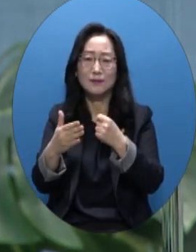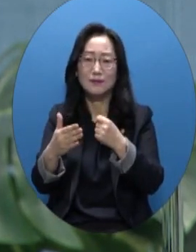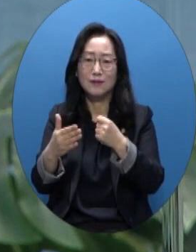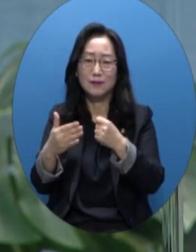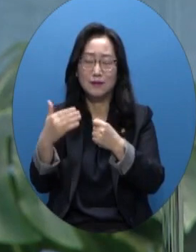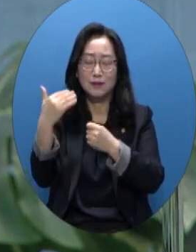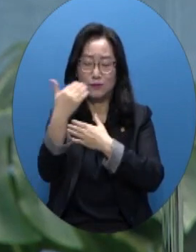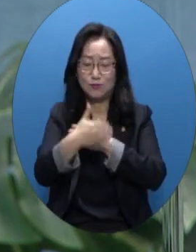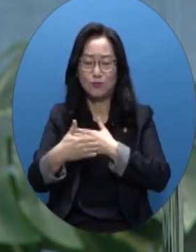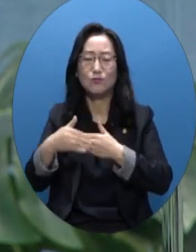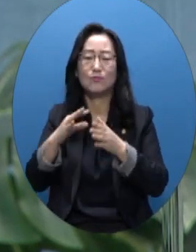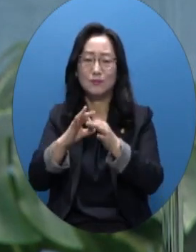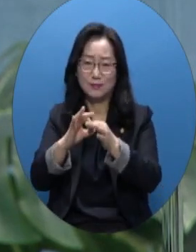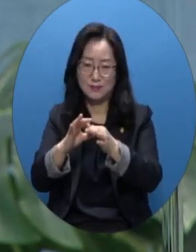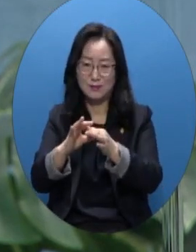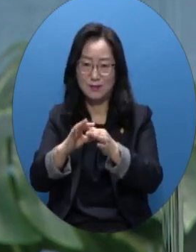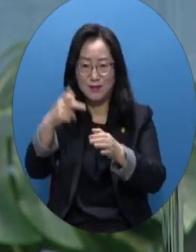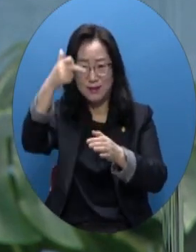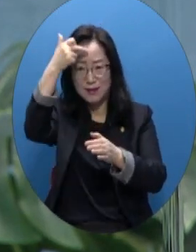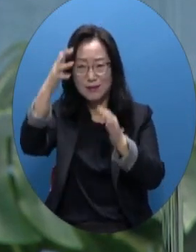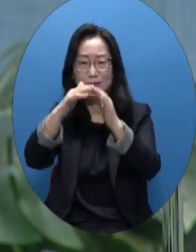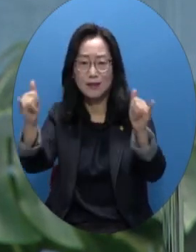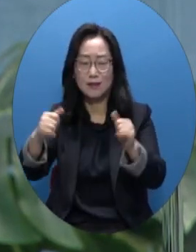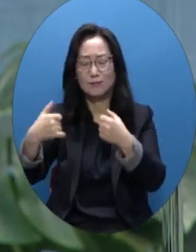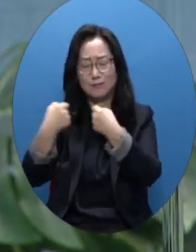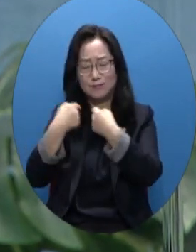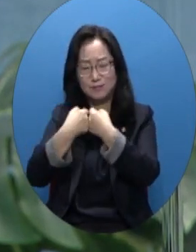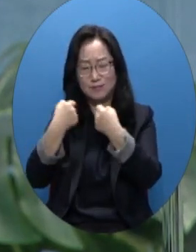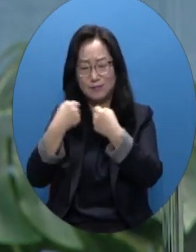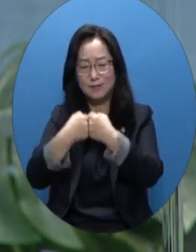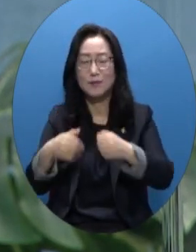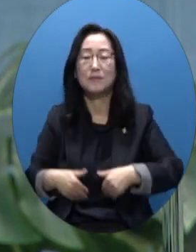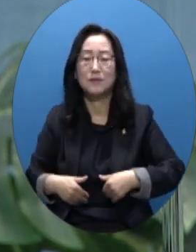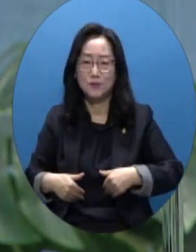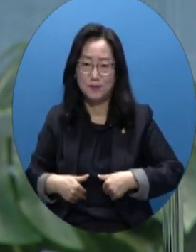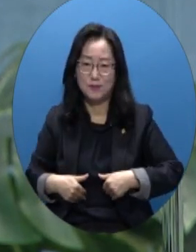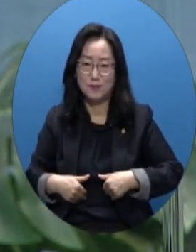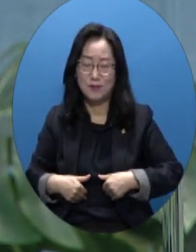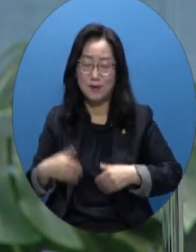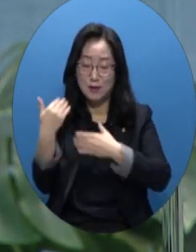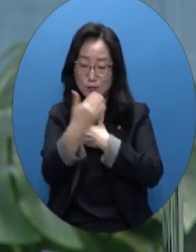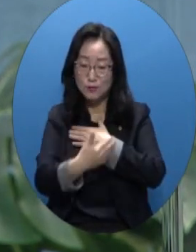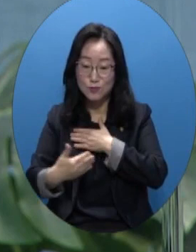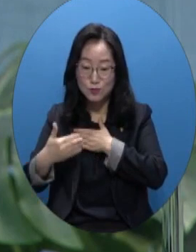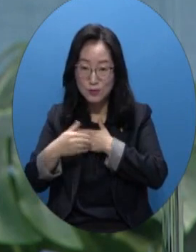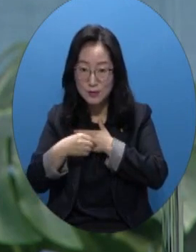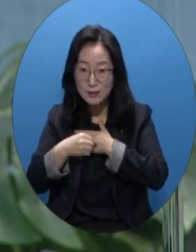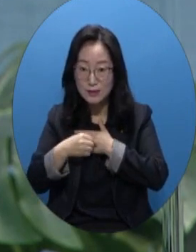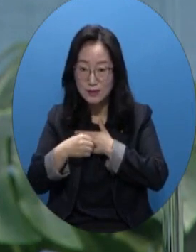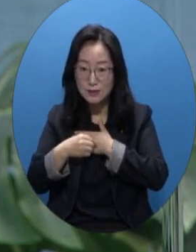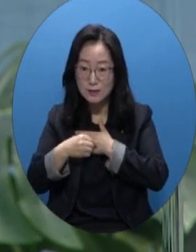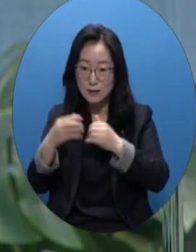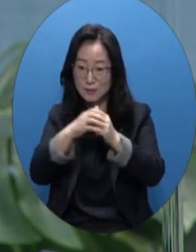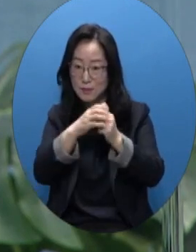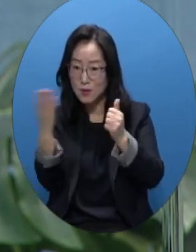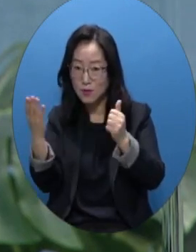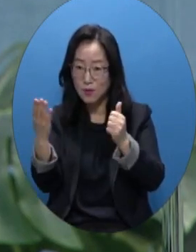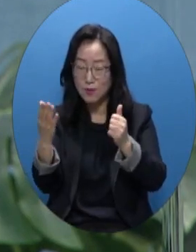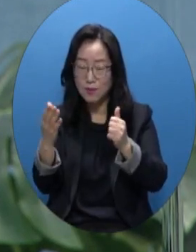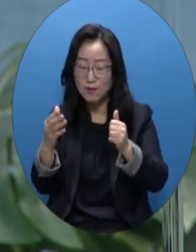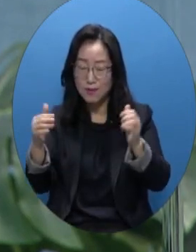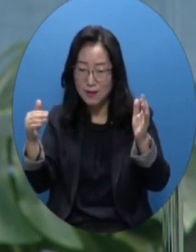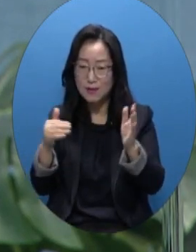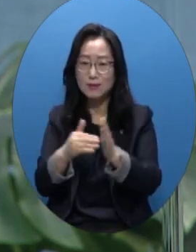육에 속한 사람 예 사람과 싸워야 되는 것입니다 이 육신의 몸을 벗어버리는 날까지 우리는